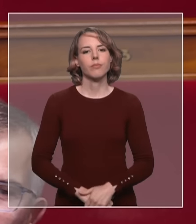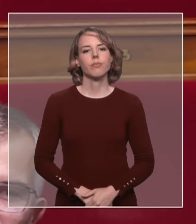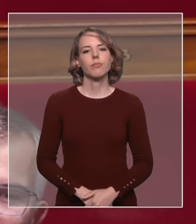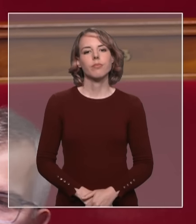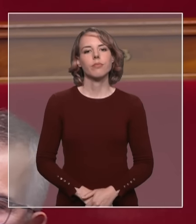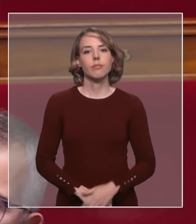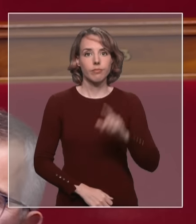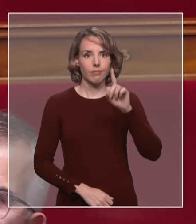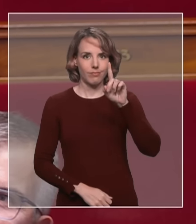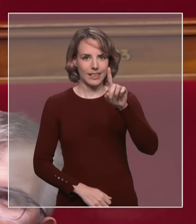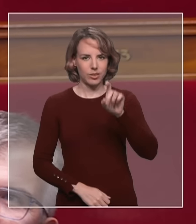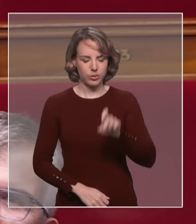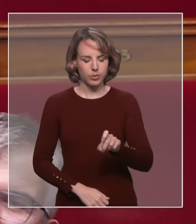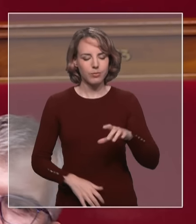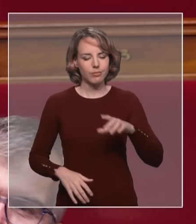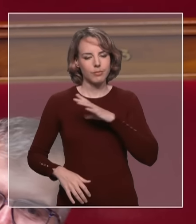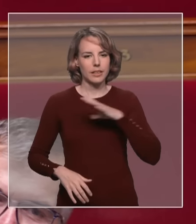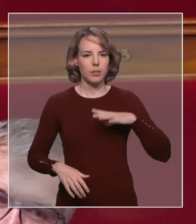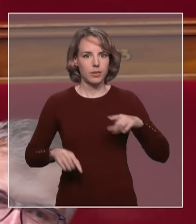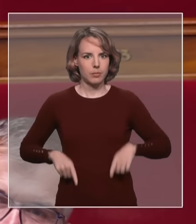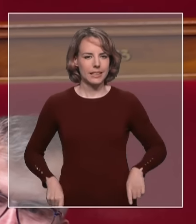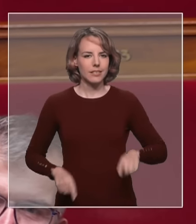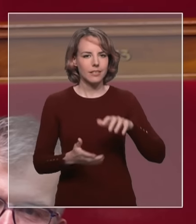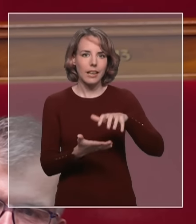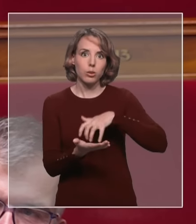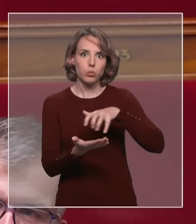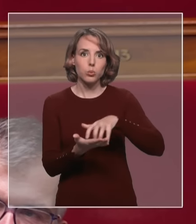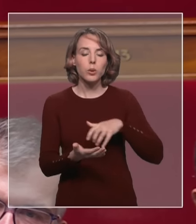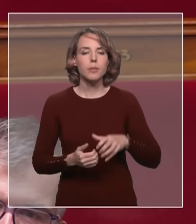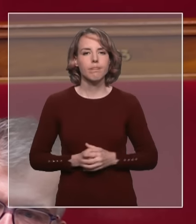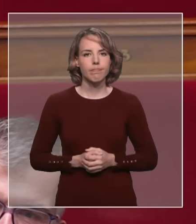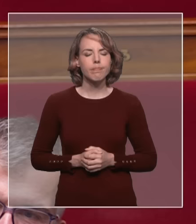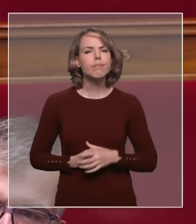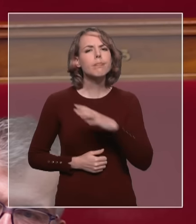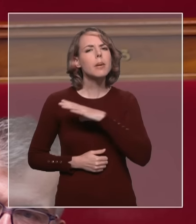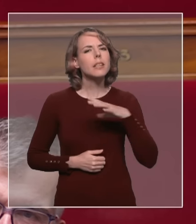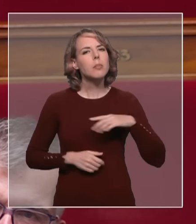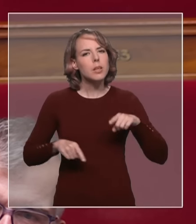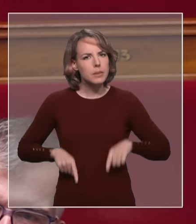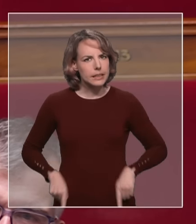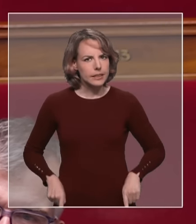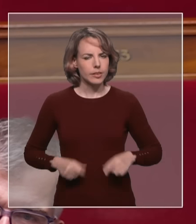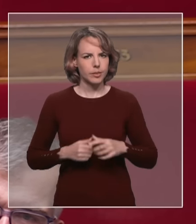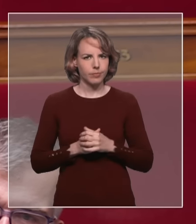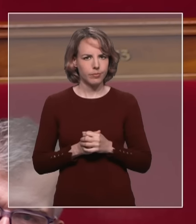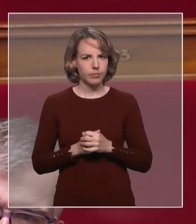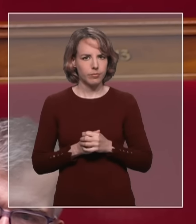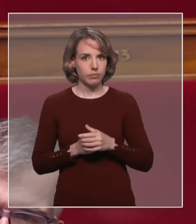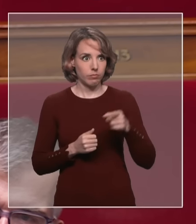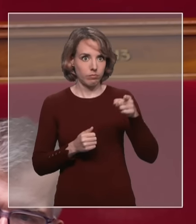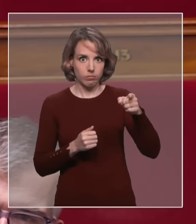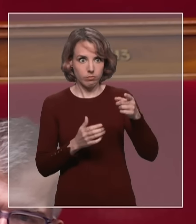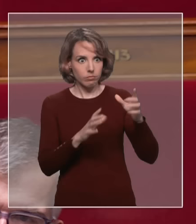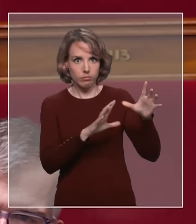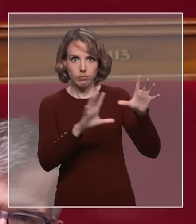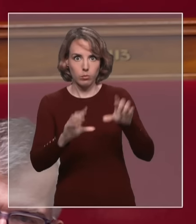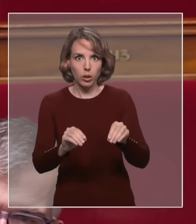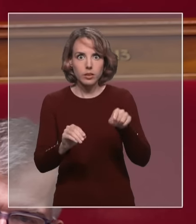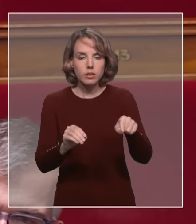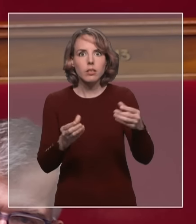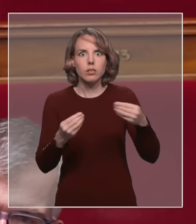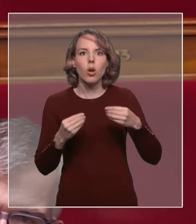Ma question s'adresse à madame la ministre de l'Agriculture. Madame la ministre, votre arrivée a porté l'espoir pour les